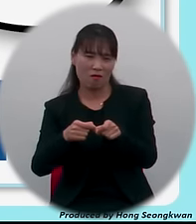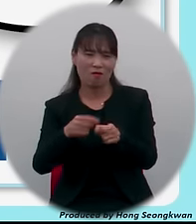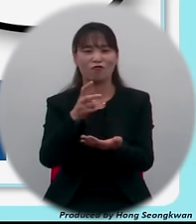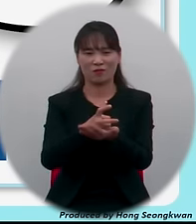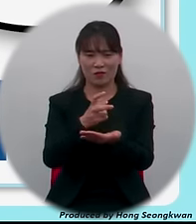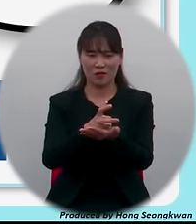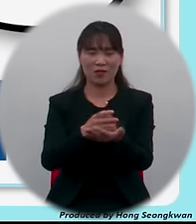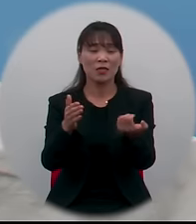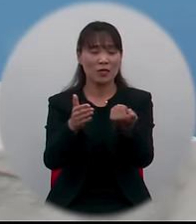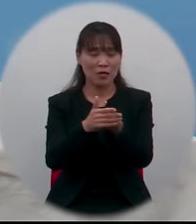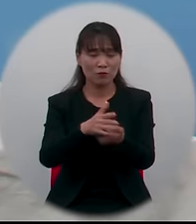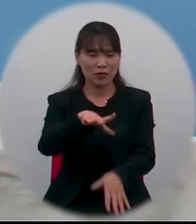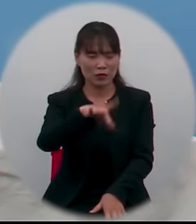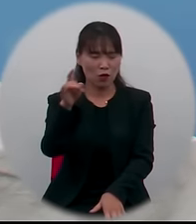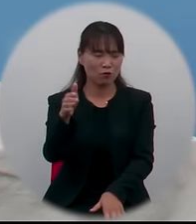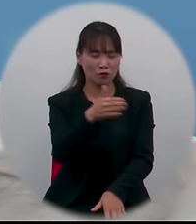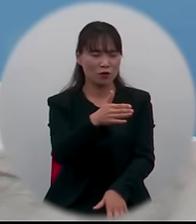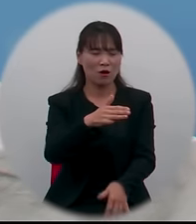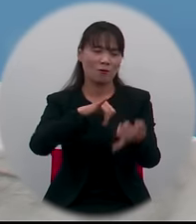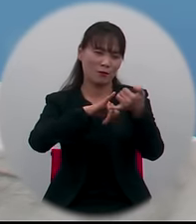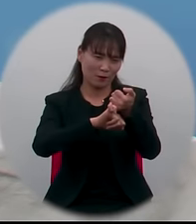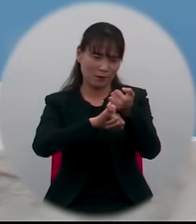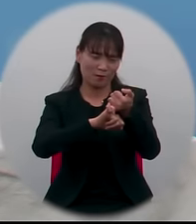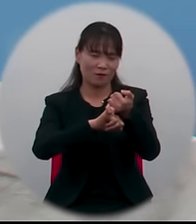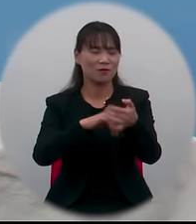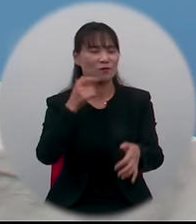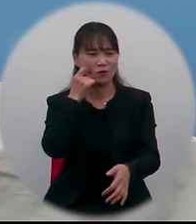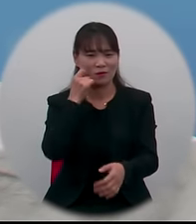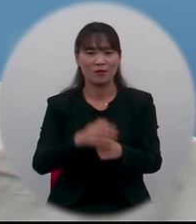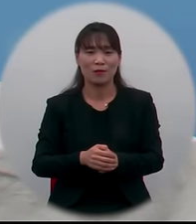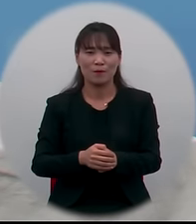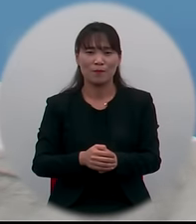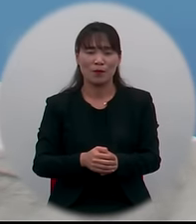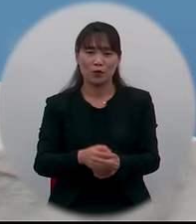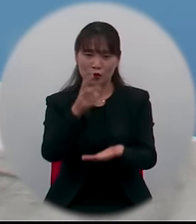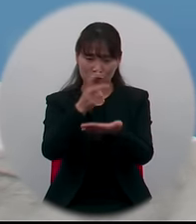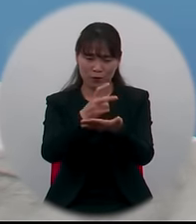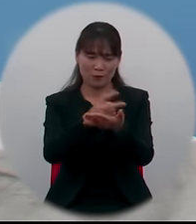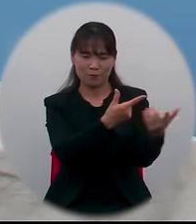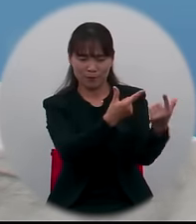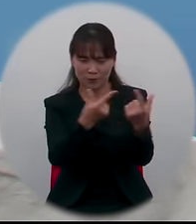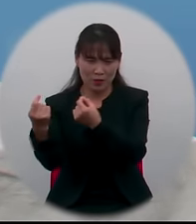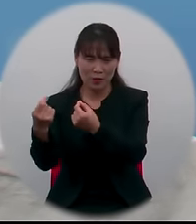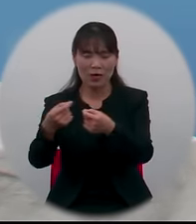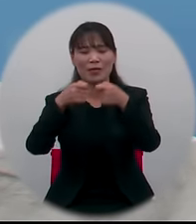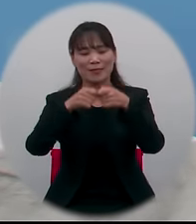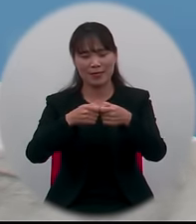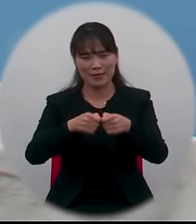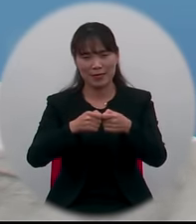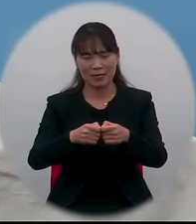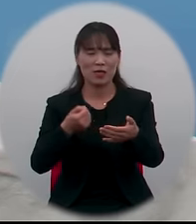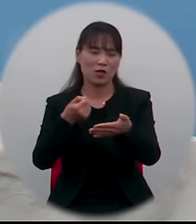그래서 처음부터 지켜질 수 없는 규칙입니다 바꿔 말하면 규칙은 일관성 있게 그리고 자세히